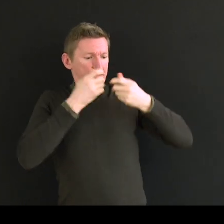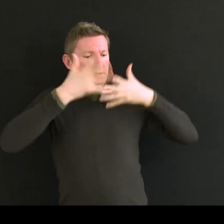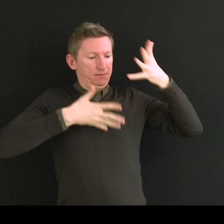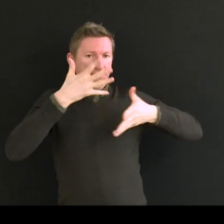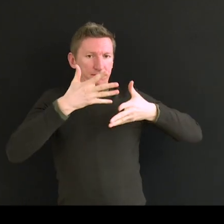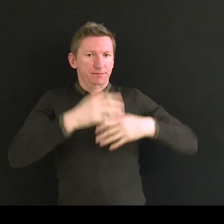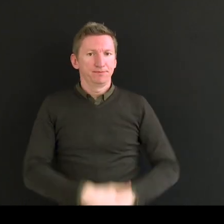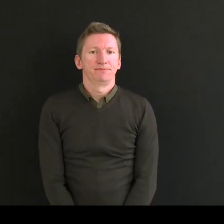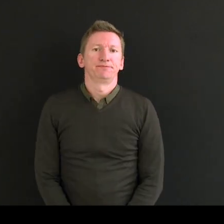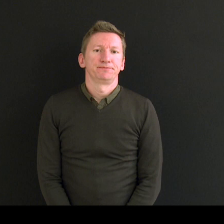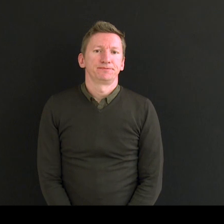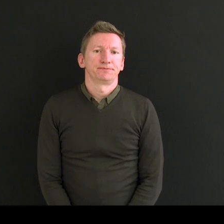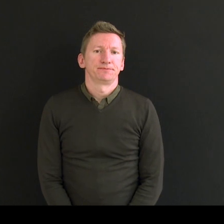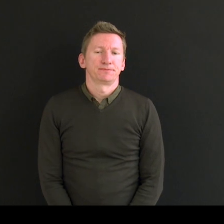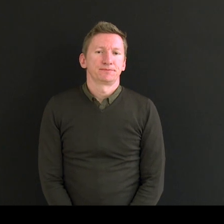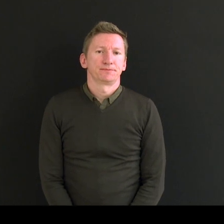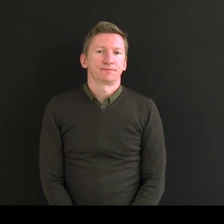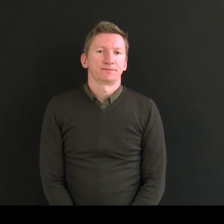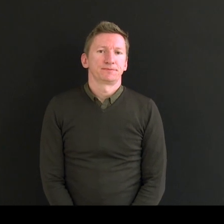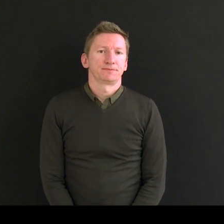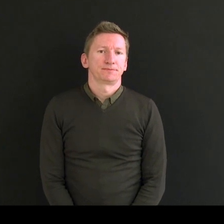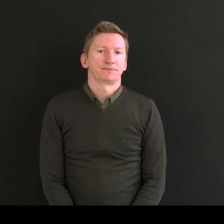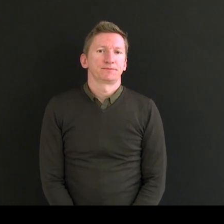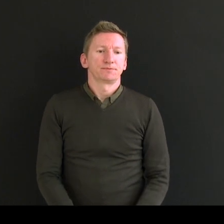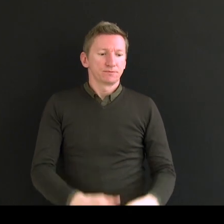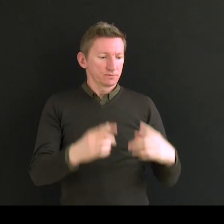Adaptez vos gestes à son champ visuel.